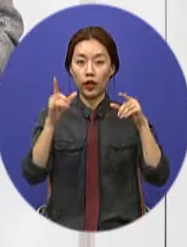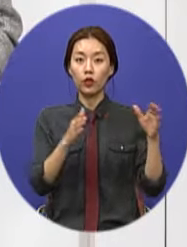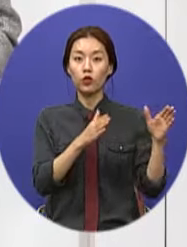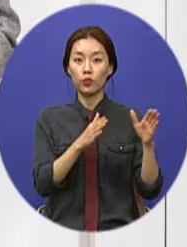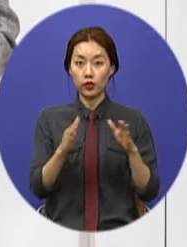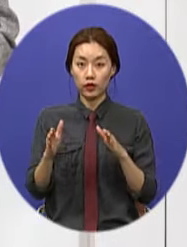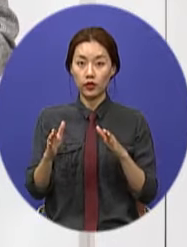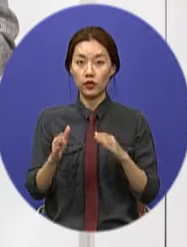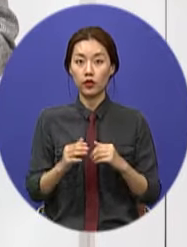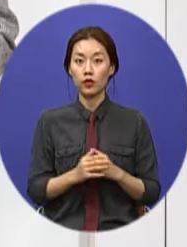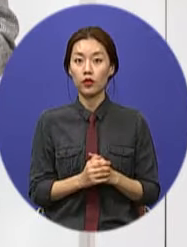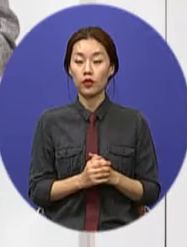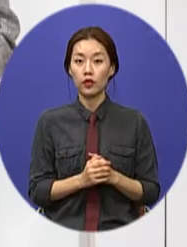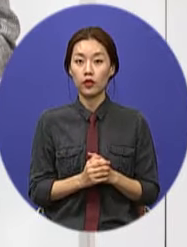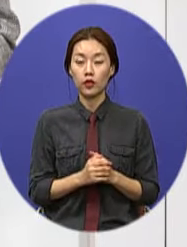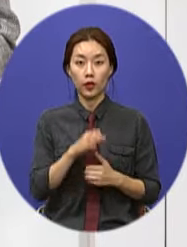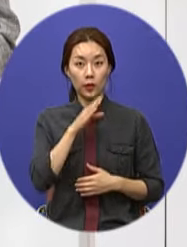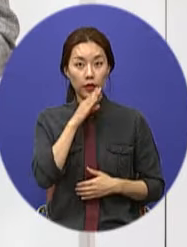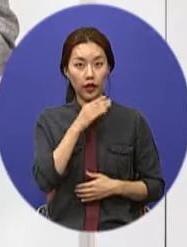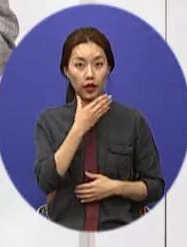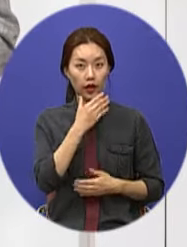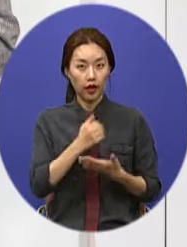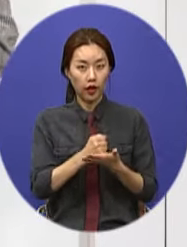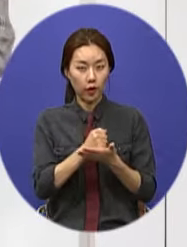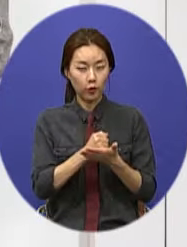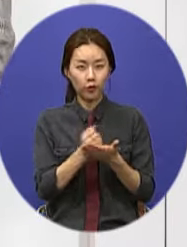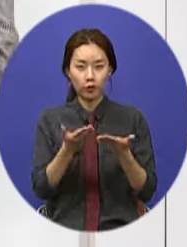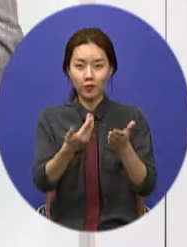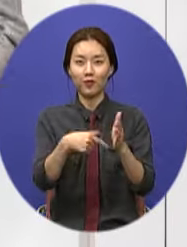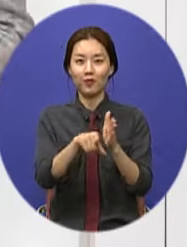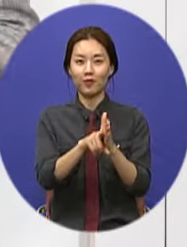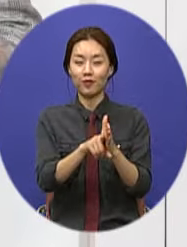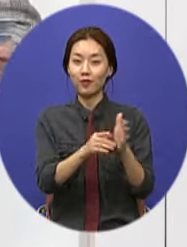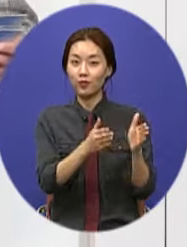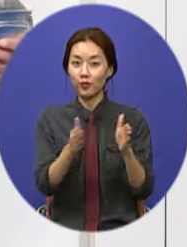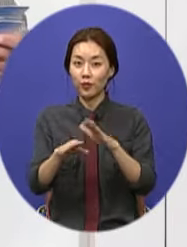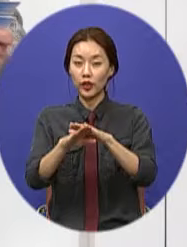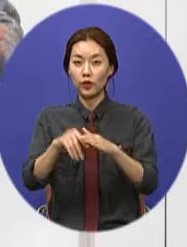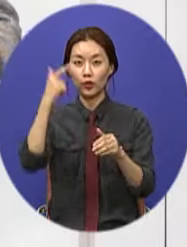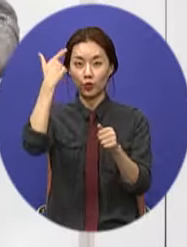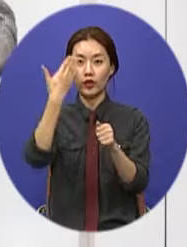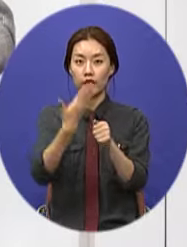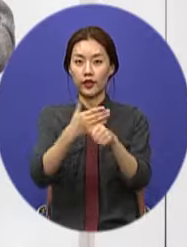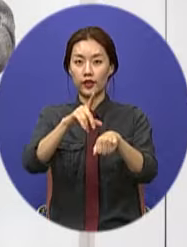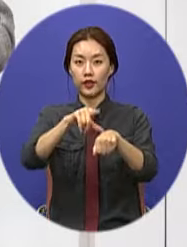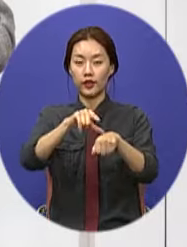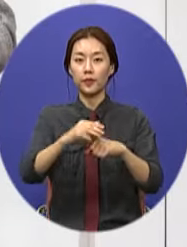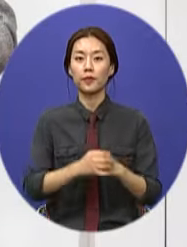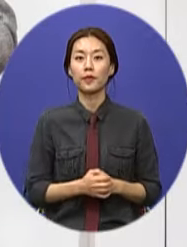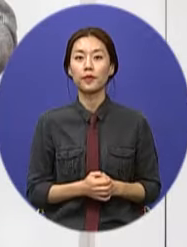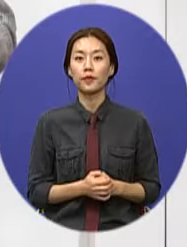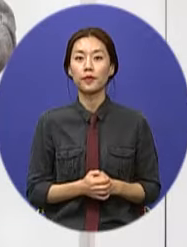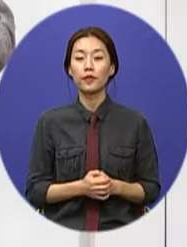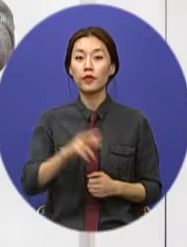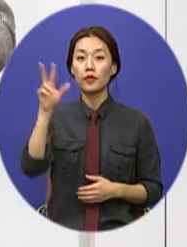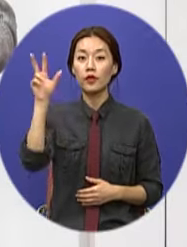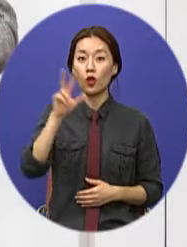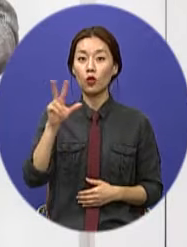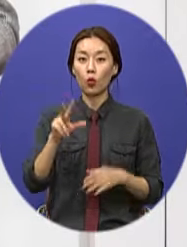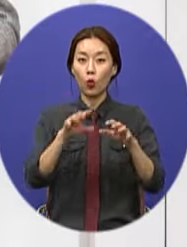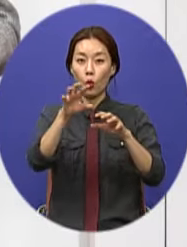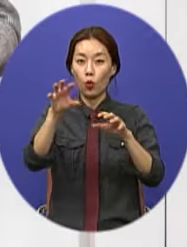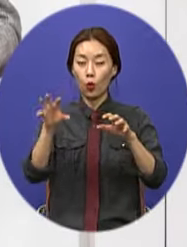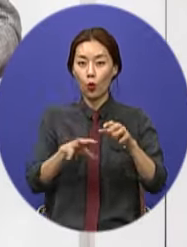준비되어 있는 아주 행운을 드리고자 마련하고 있는 퀴즈를 네. 내야 되는 시간이죠. 네. 전국 팔도에